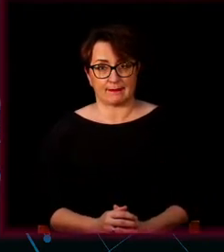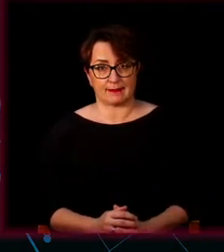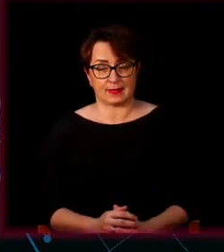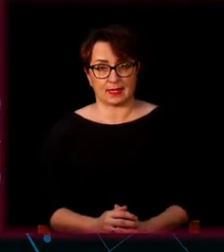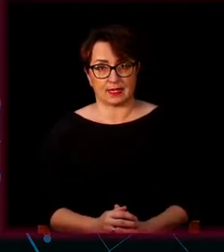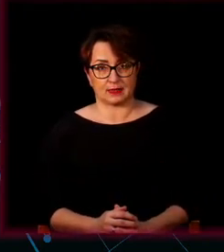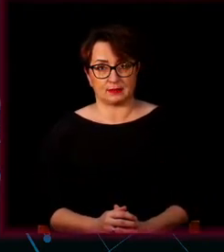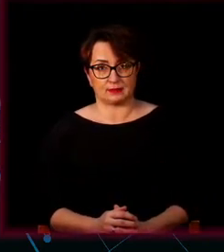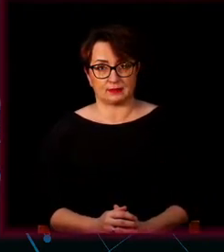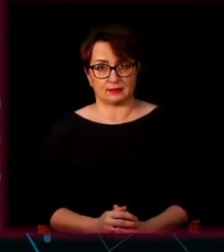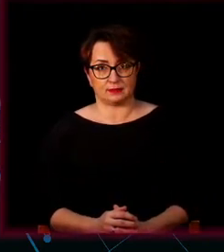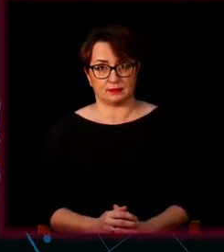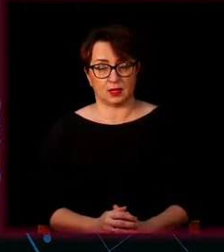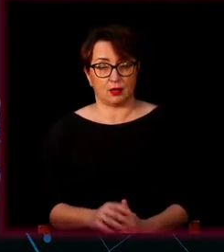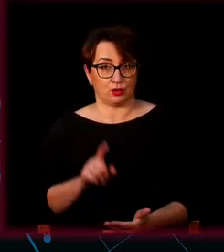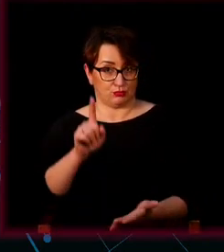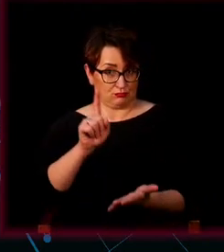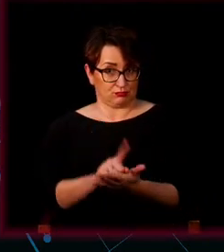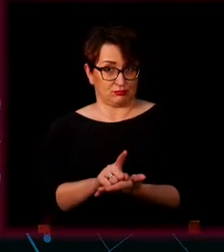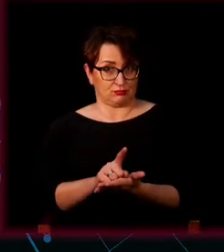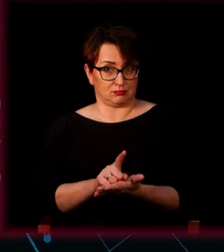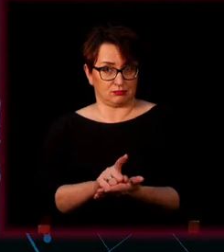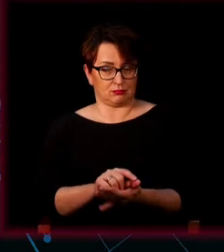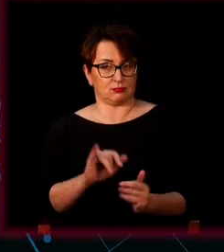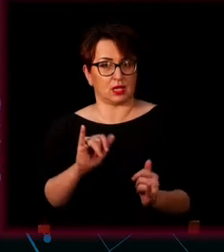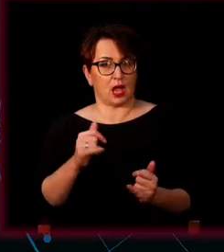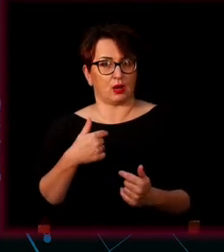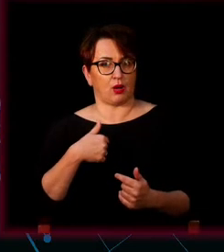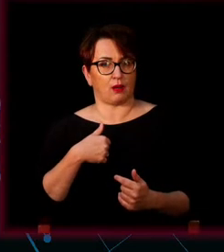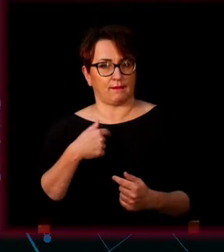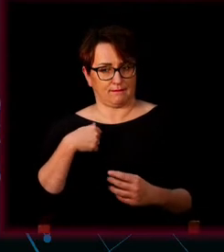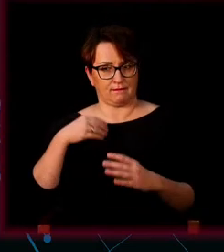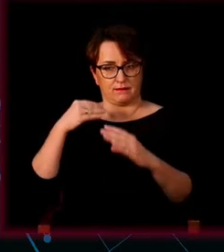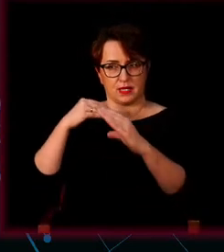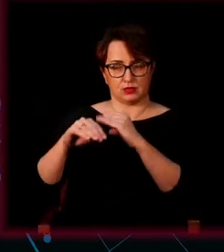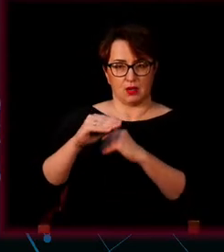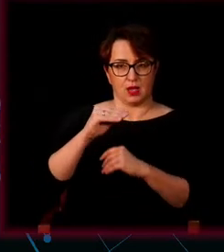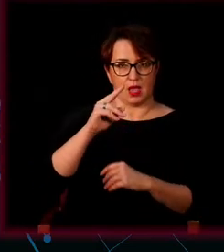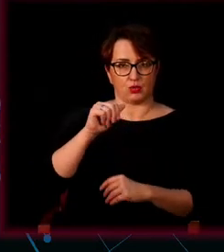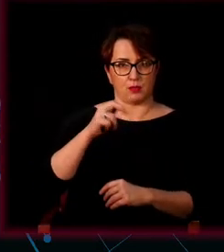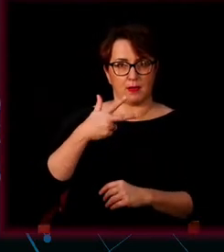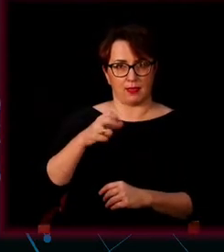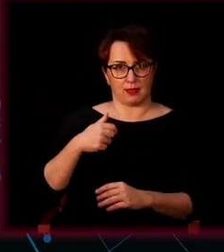żeby móc odnieść ten sukces jako wyznacznik, jako wysłannik tej ekumeny,